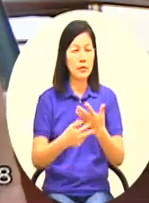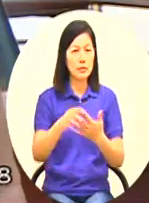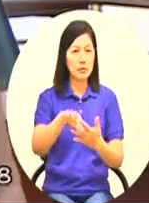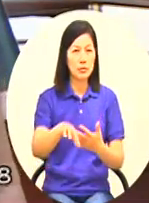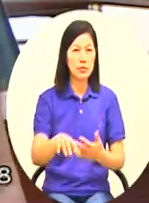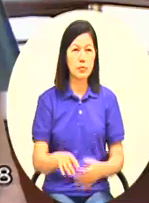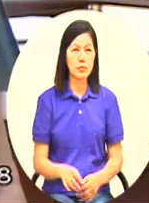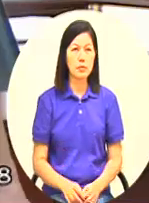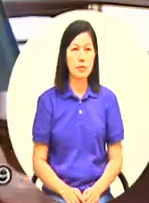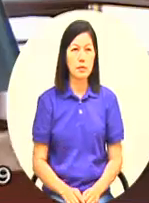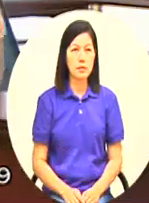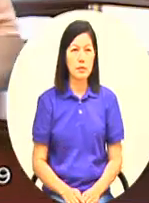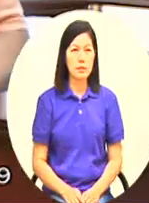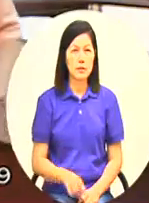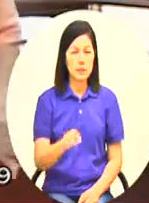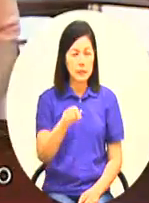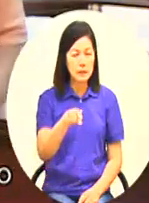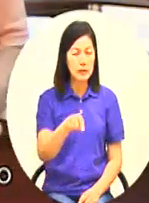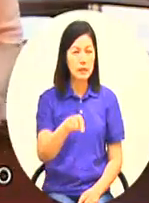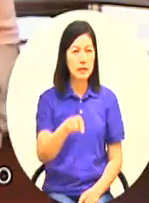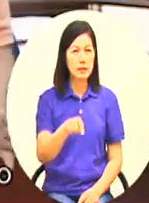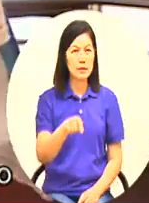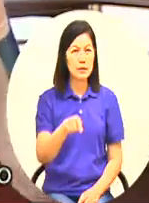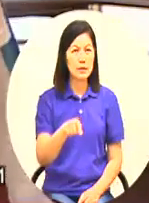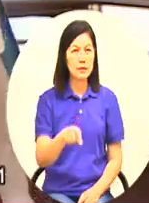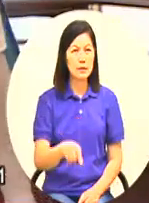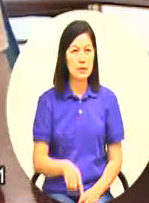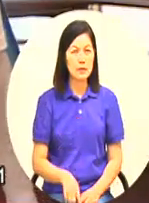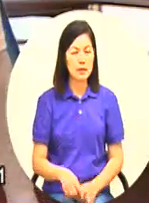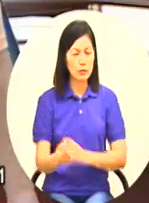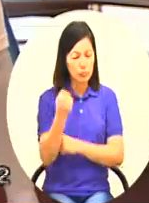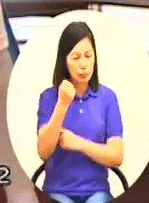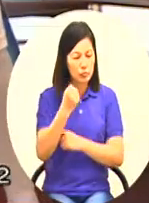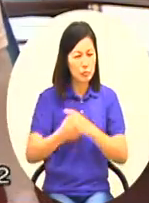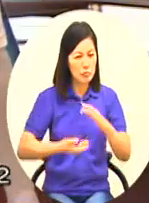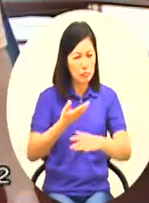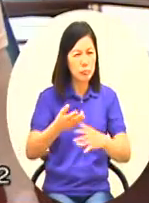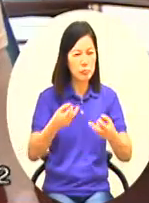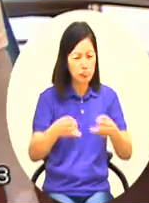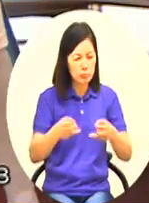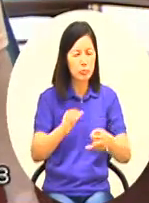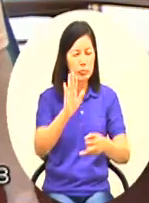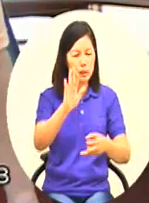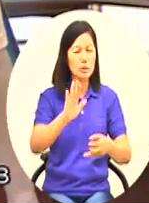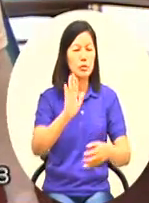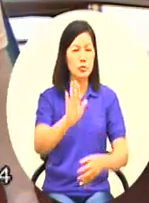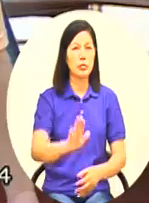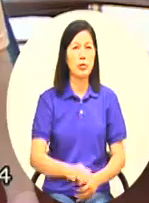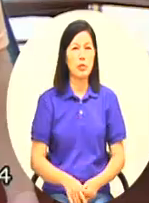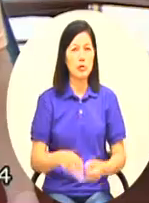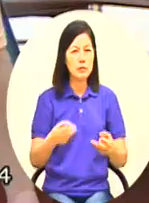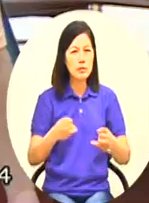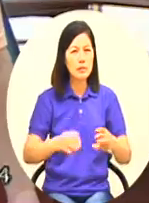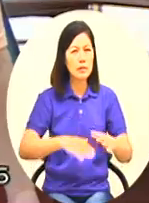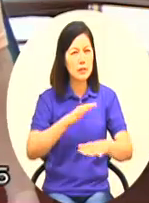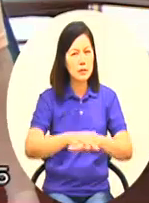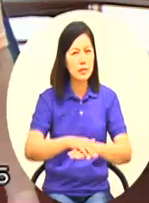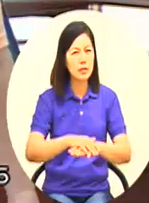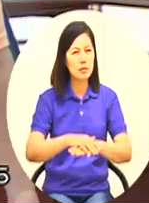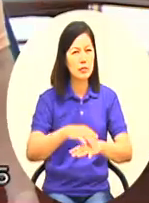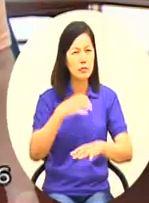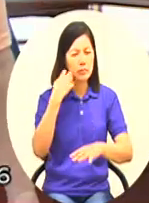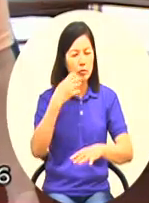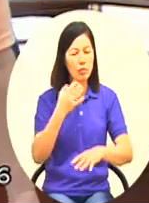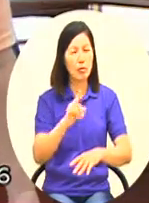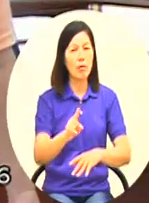吼、哦，一个有哪足。做努力去拍拼出来一个成绩嘛，但是这个成绩的效果应该是消防